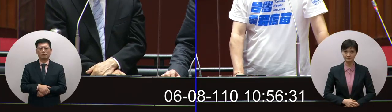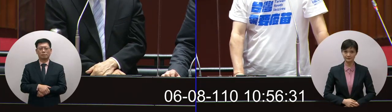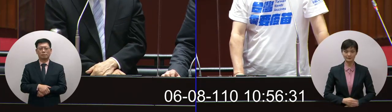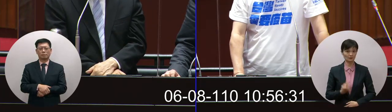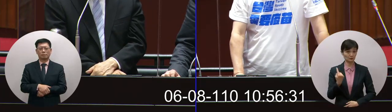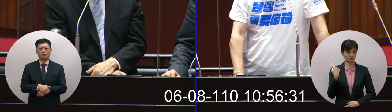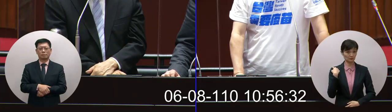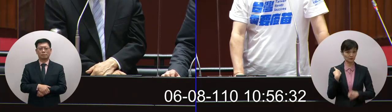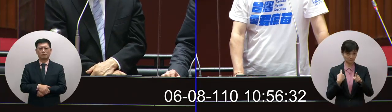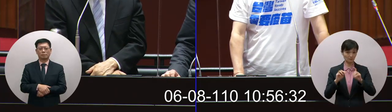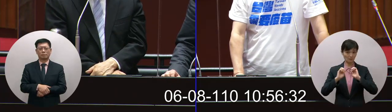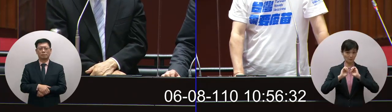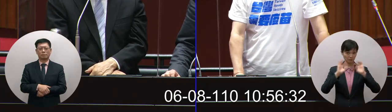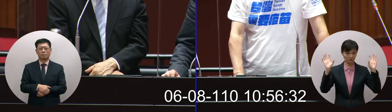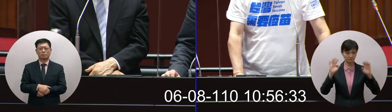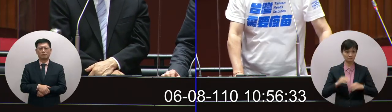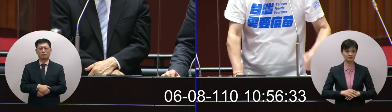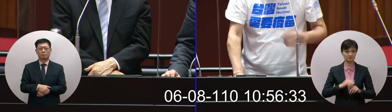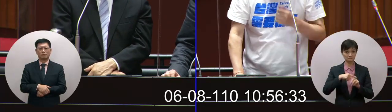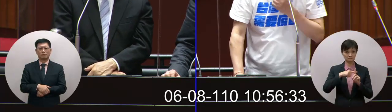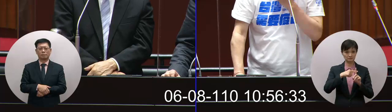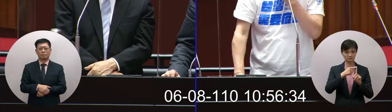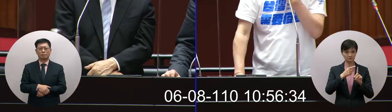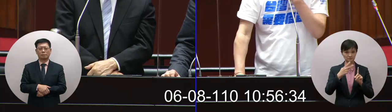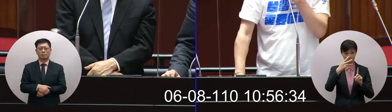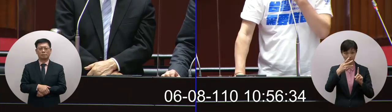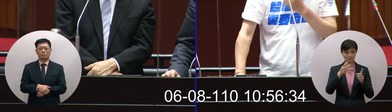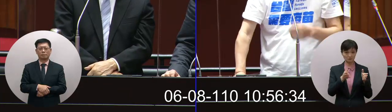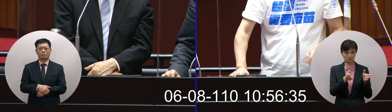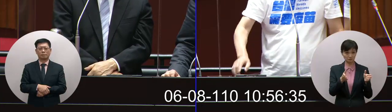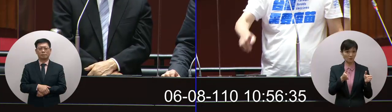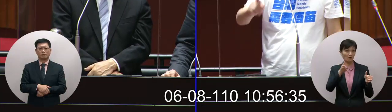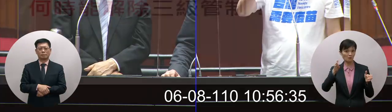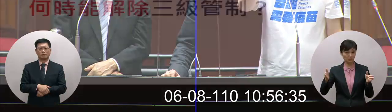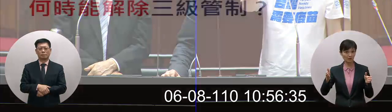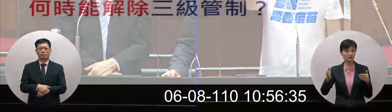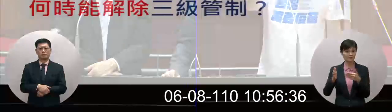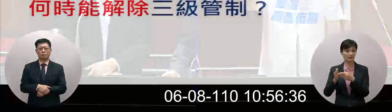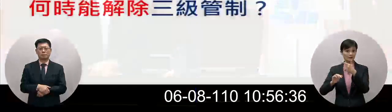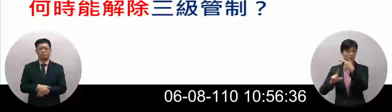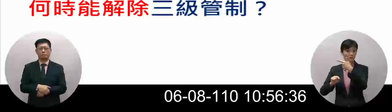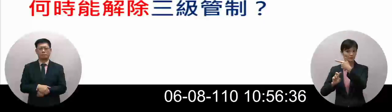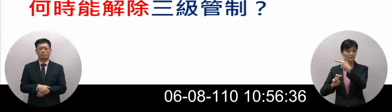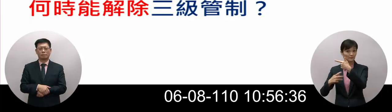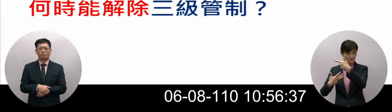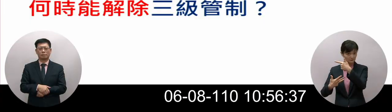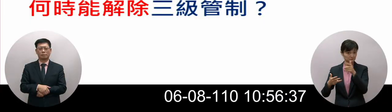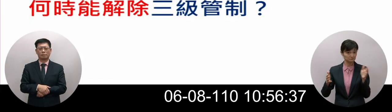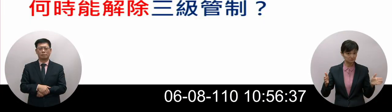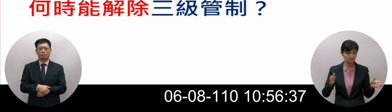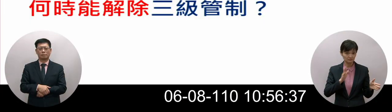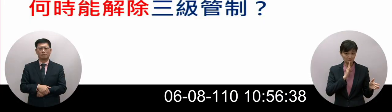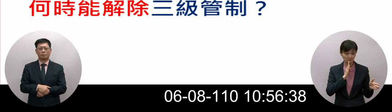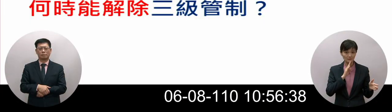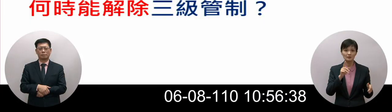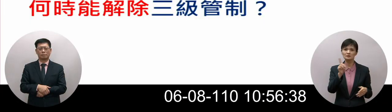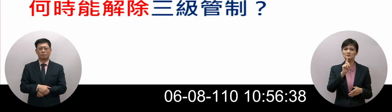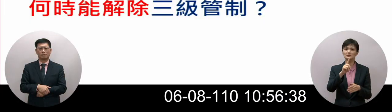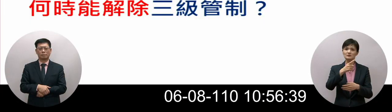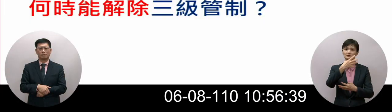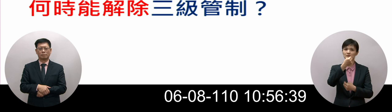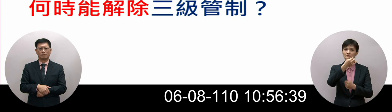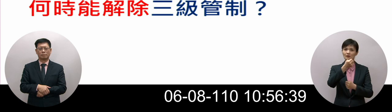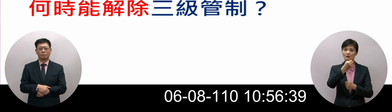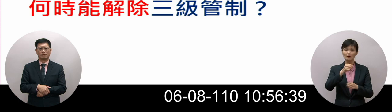昨天你宣布三级管制延长到6月28号，请问什么时候要解除三级管